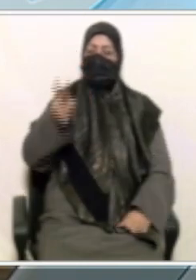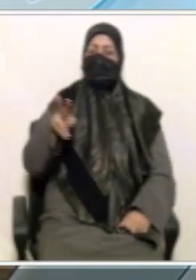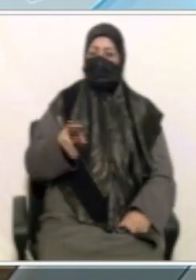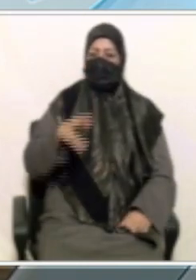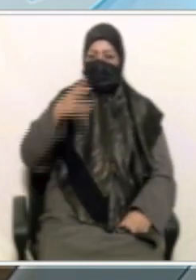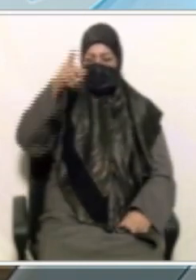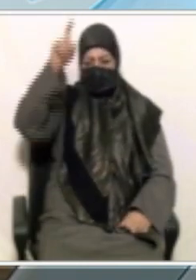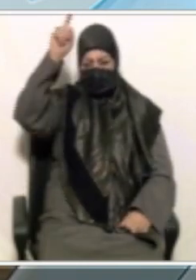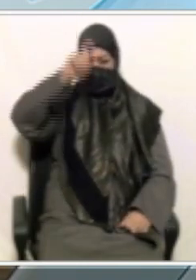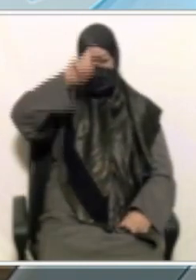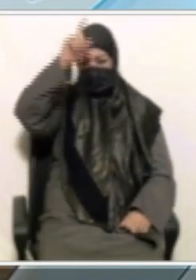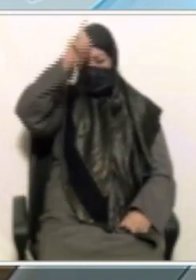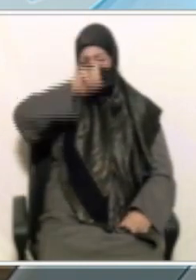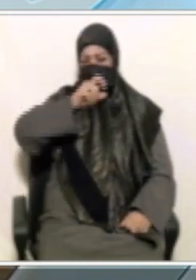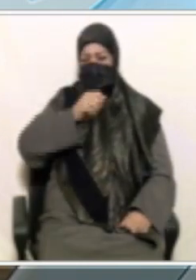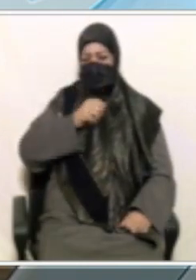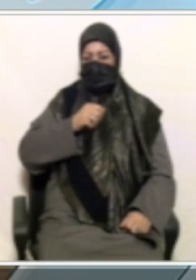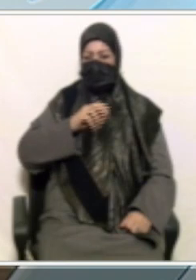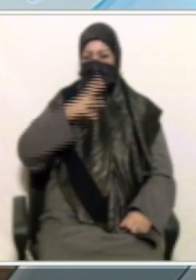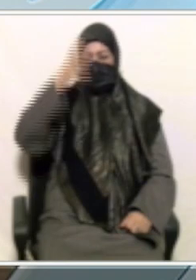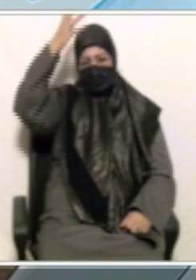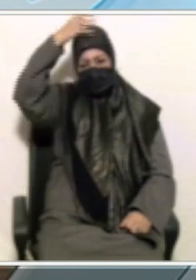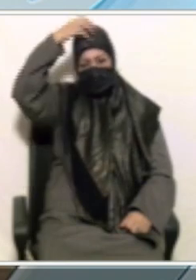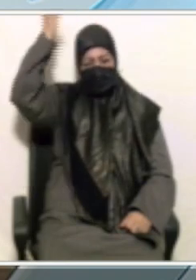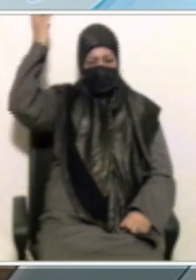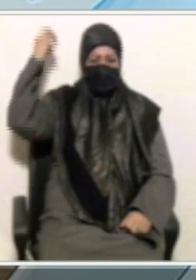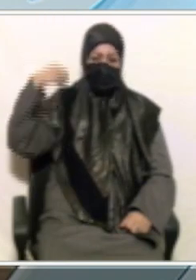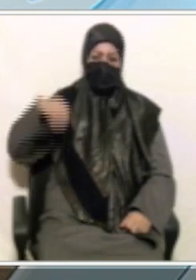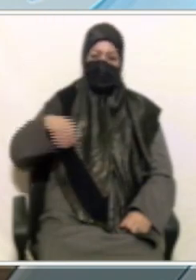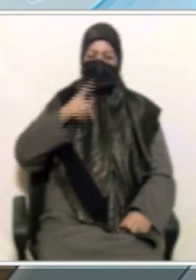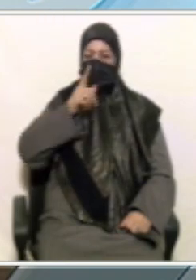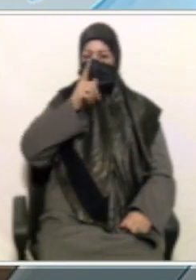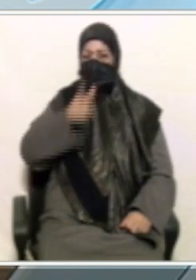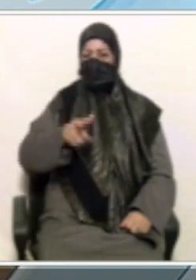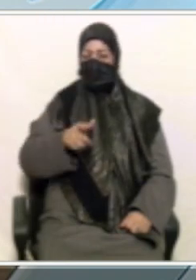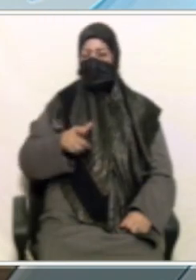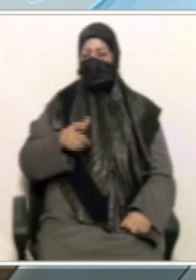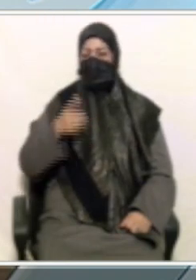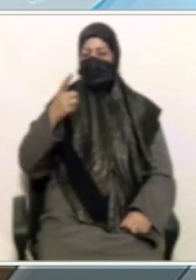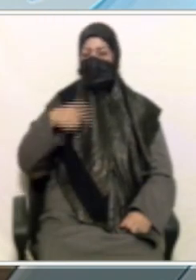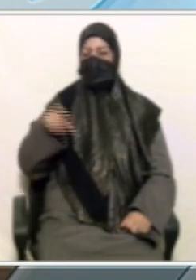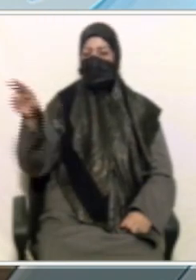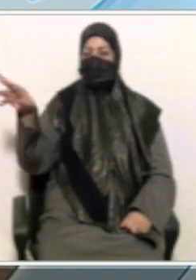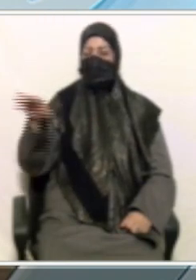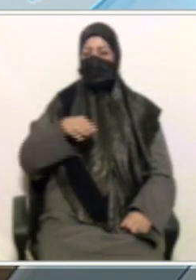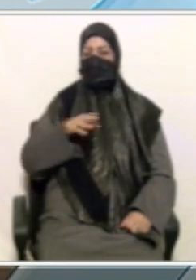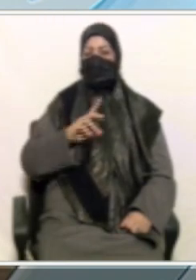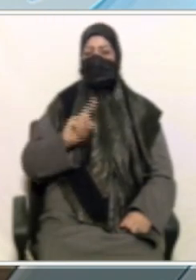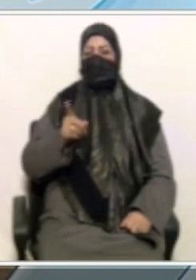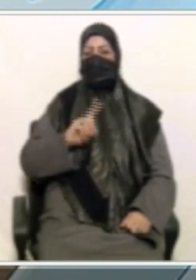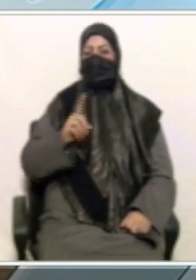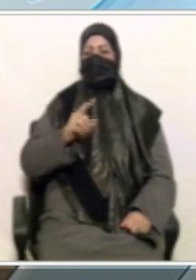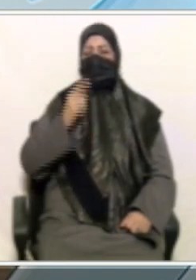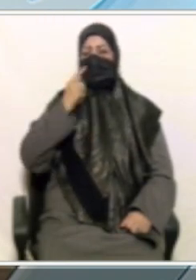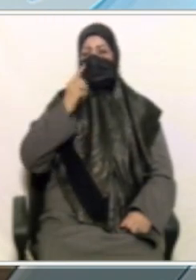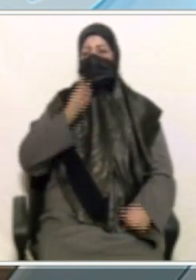رأسه، قال أكنت تخرج للناس هكذا؟ قال لا، قال فالله أحق أن يتجمل